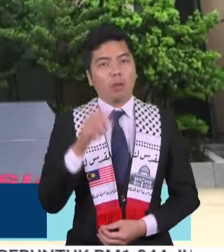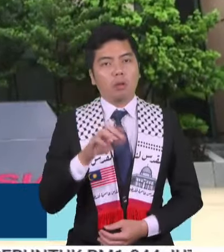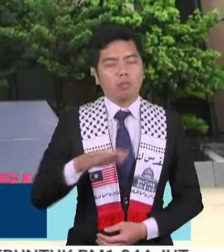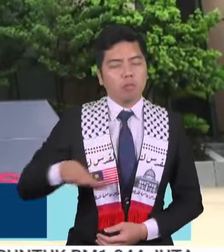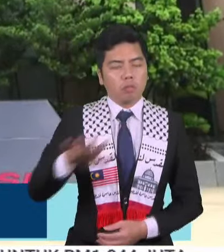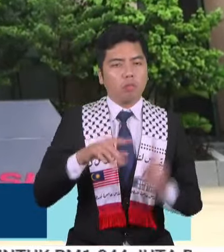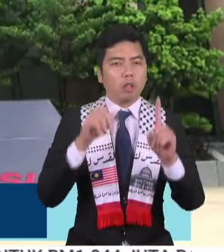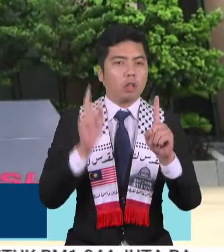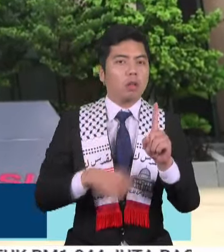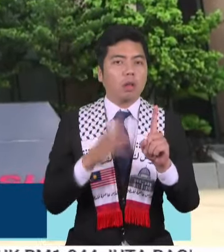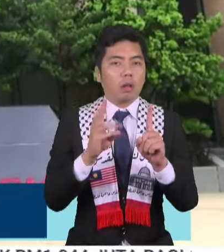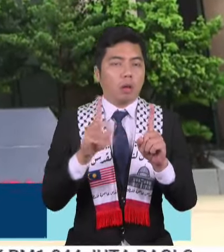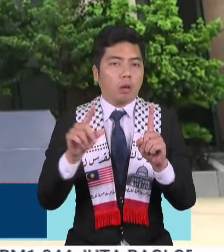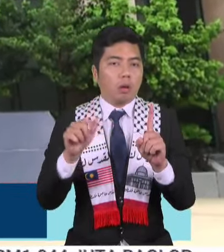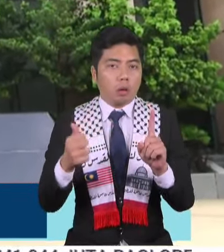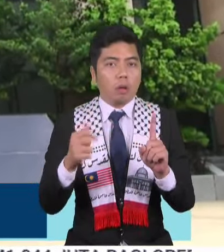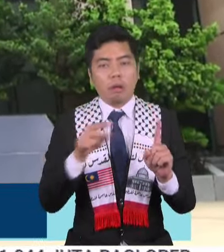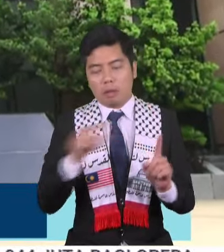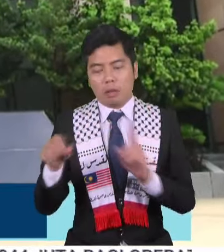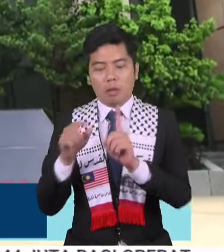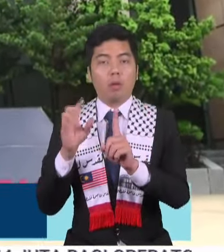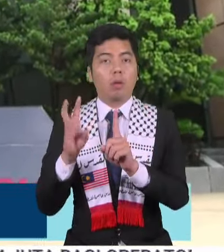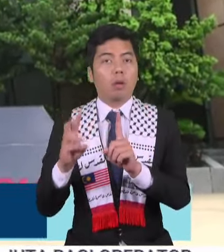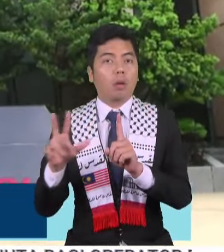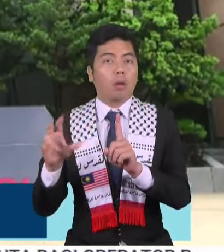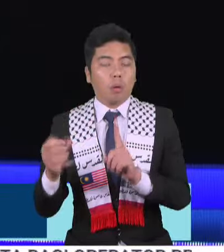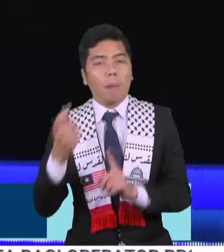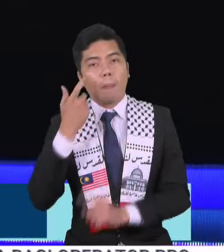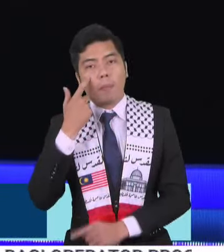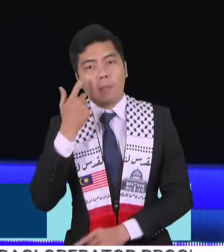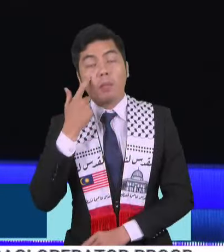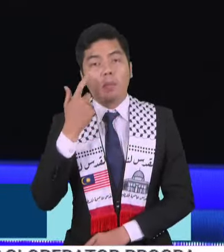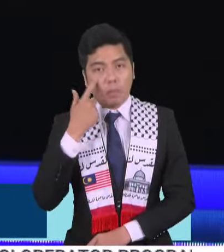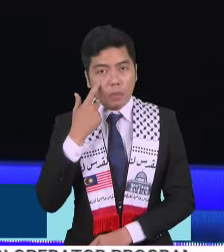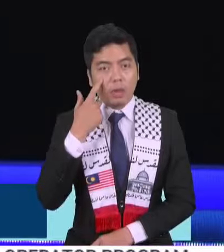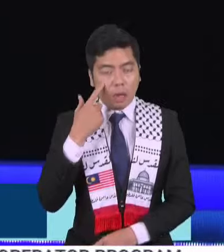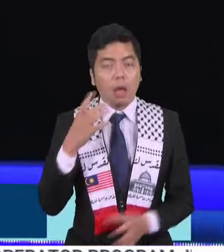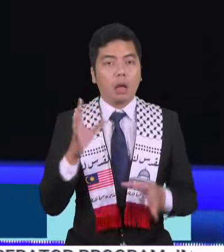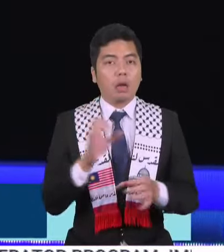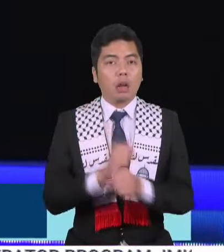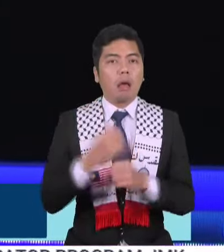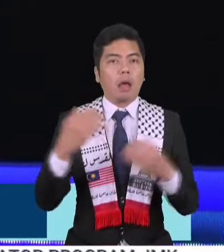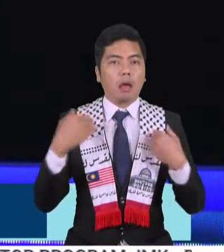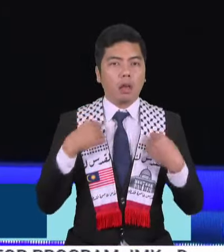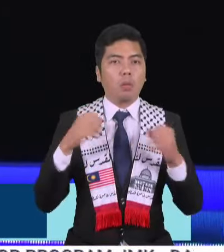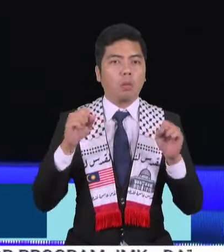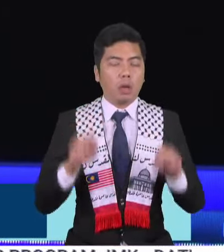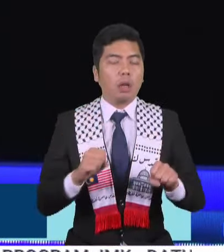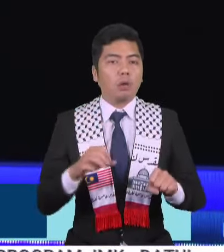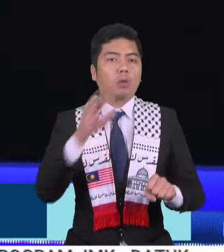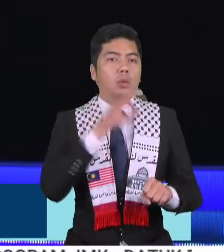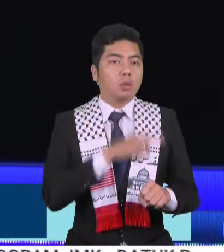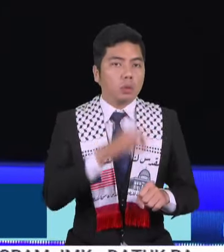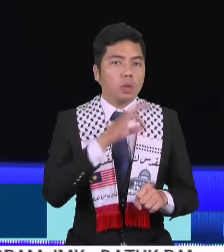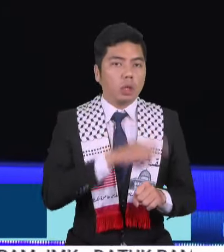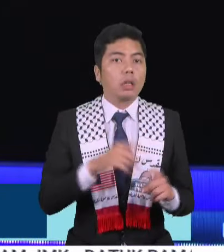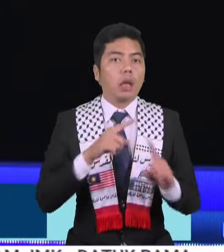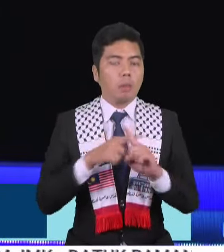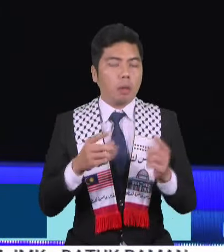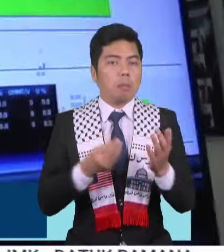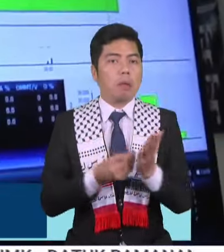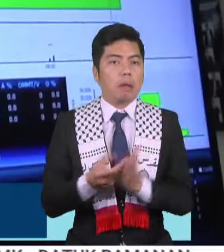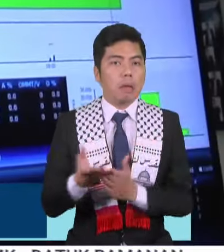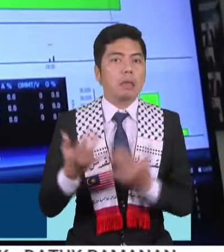julat 1,610 hingga 1,630 mata. Walaupun terdapat potensi aktiviti pengambilan untung,